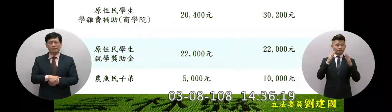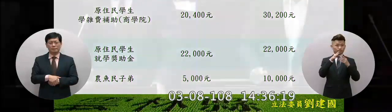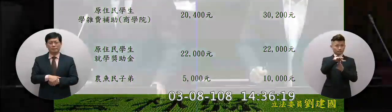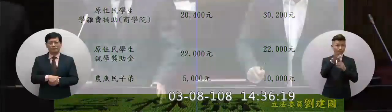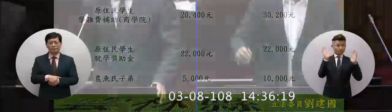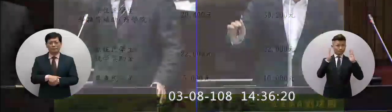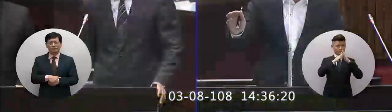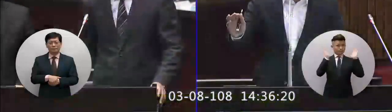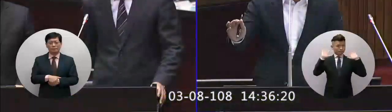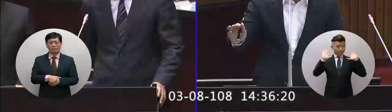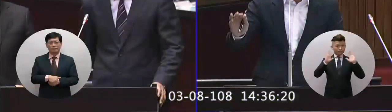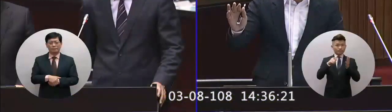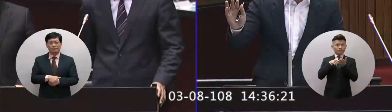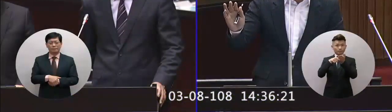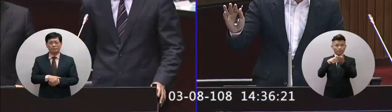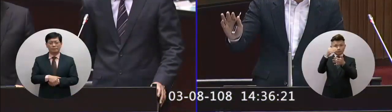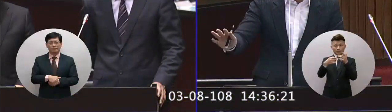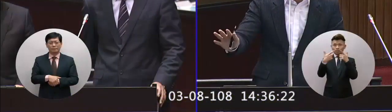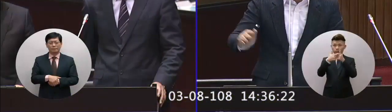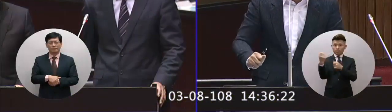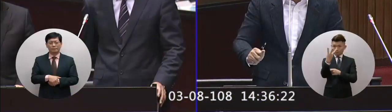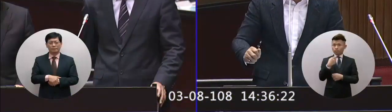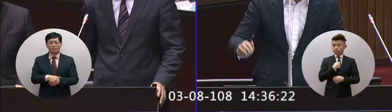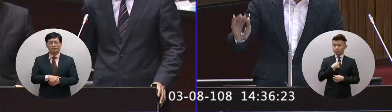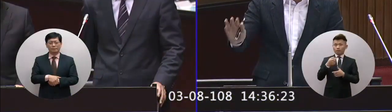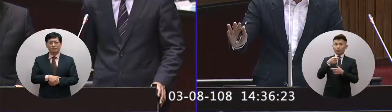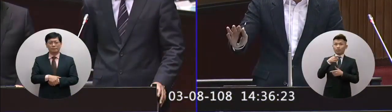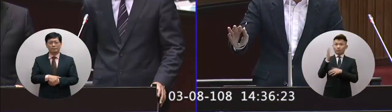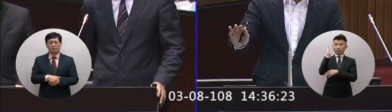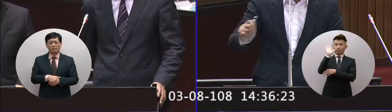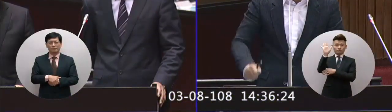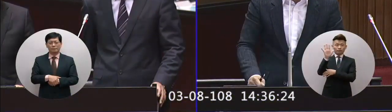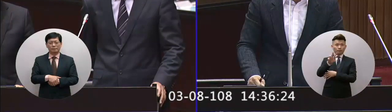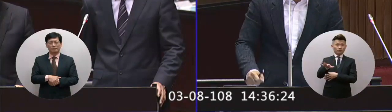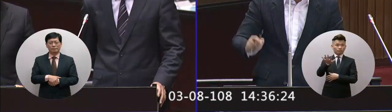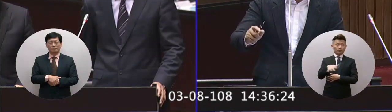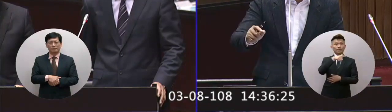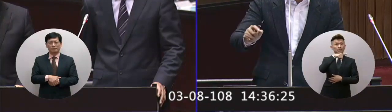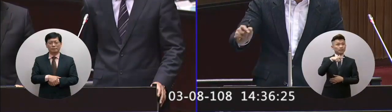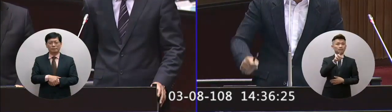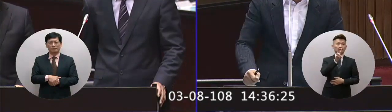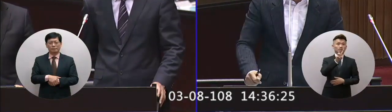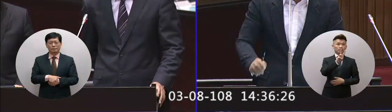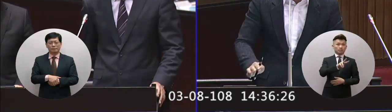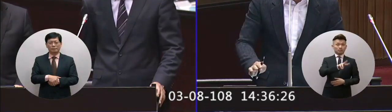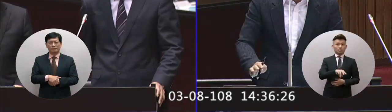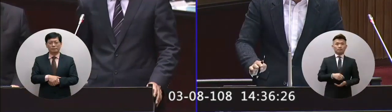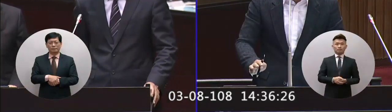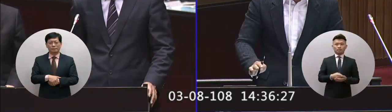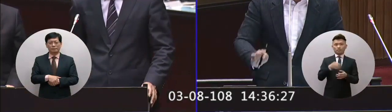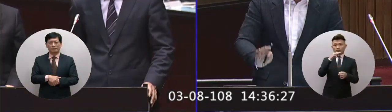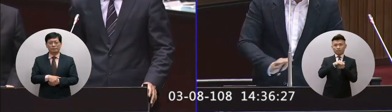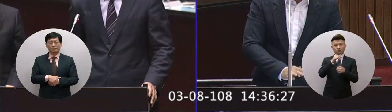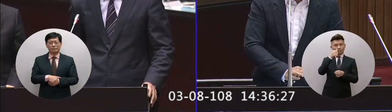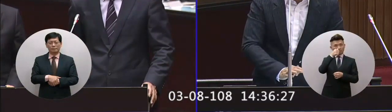要有三個條件所以他這是公立的五千蘇立的一萬住學請學金這是這樣